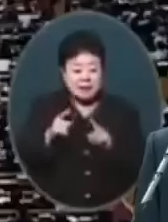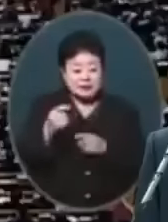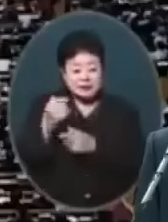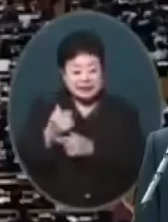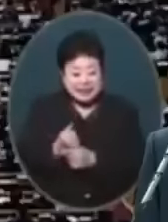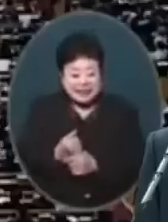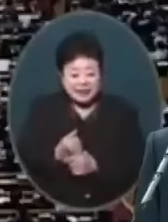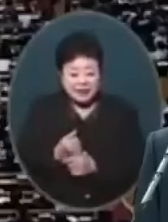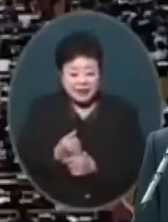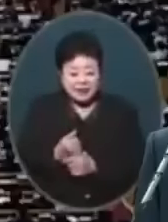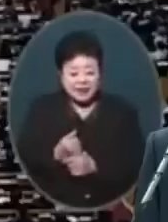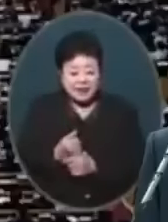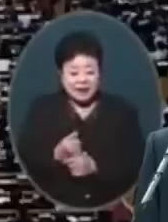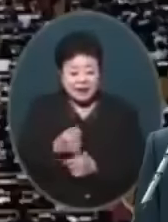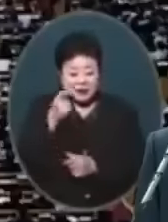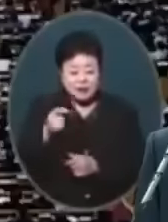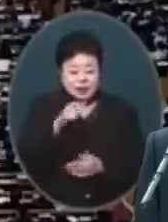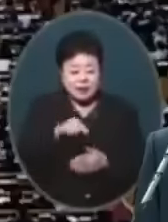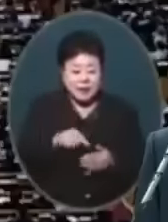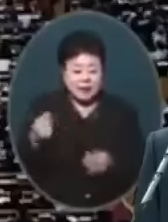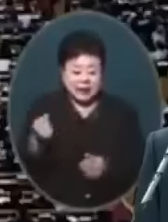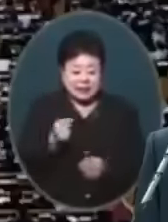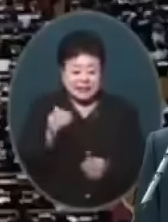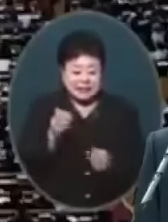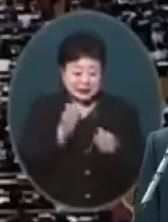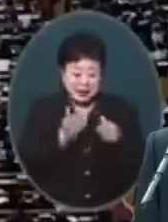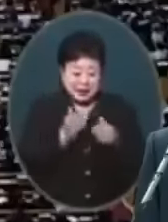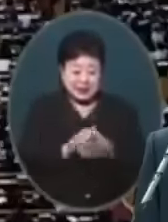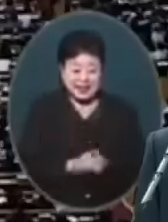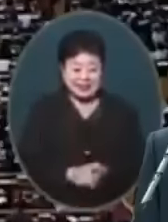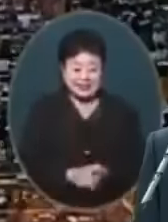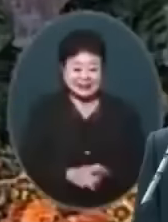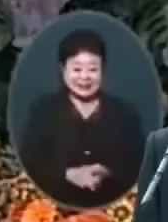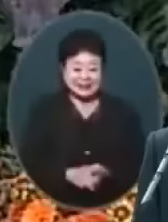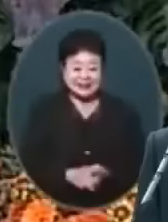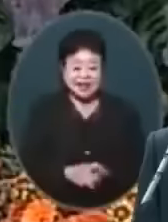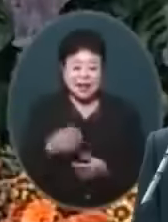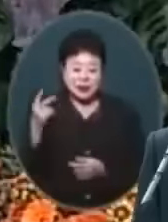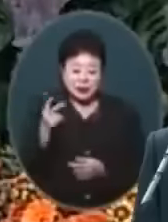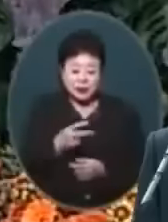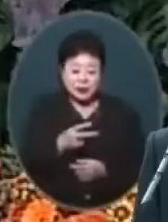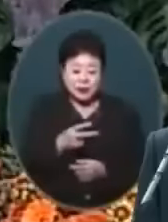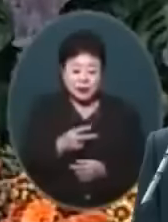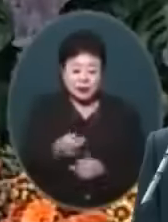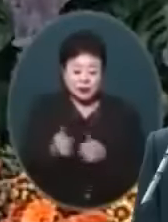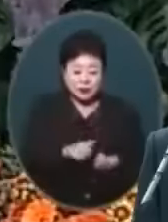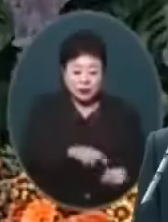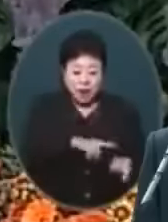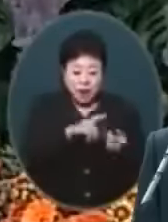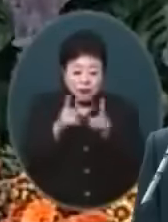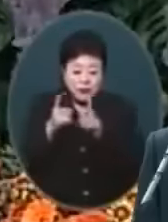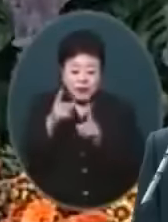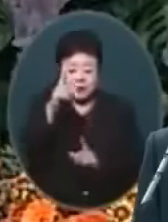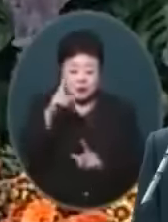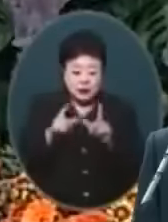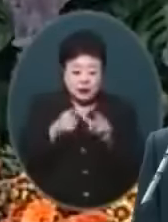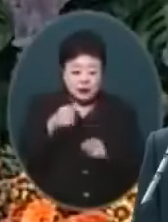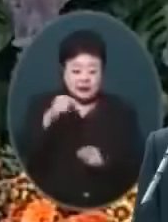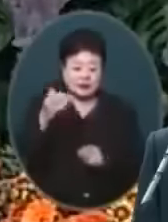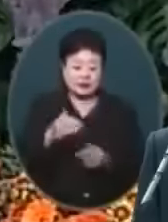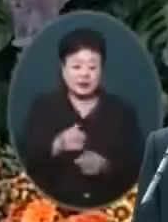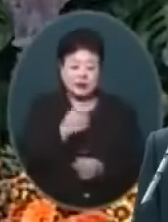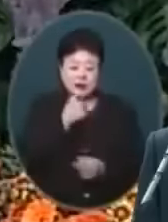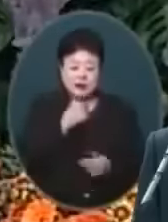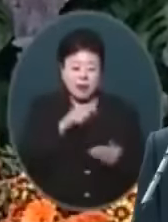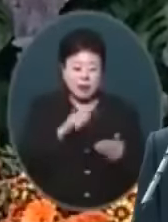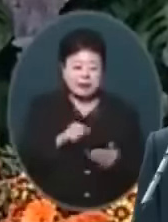의지해서 굳게 마음속에 가지게 되시기 바랍니다. 그리고 죽었다가도 부활하는 자화상도 가져야 되는 것입니다.